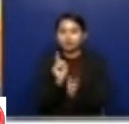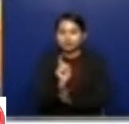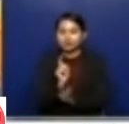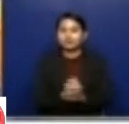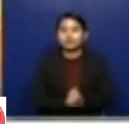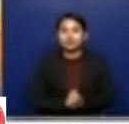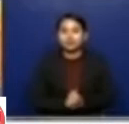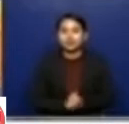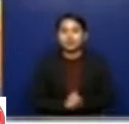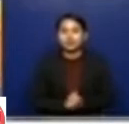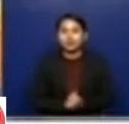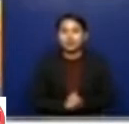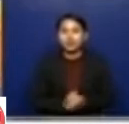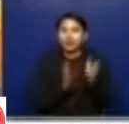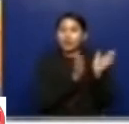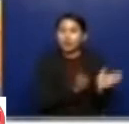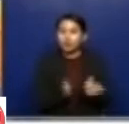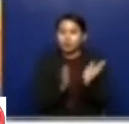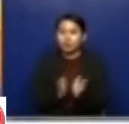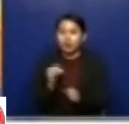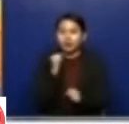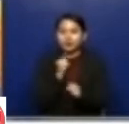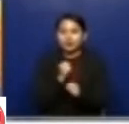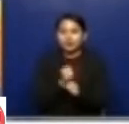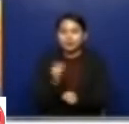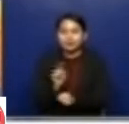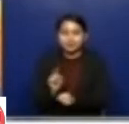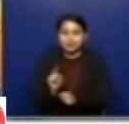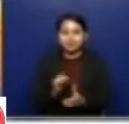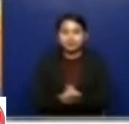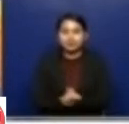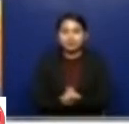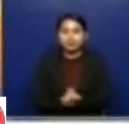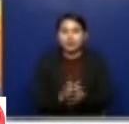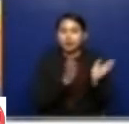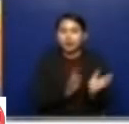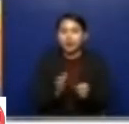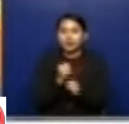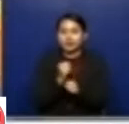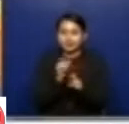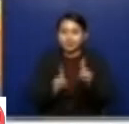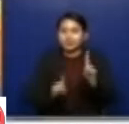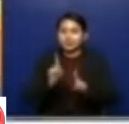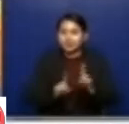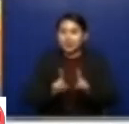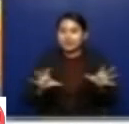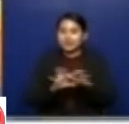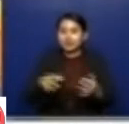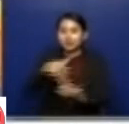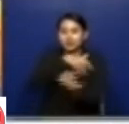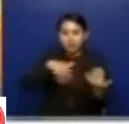กิดจากกระบวนการการออกประทานบัตรจากกระบวนการประเมินผลกระทบสิ่งแวดล้อมหรือที่